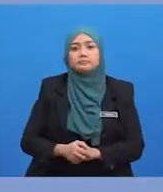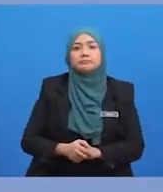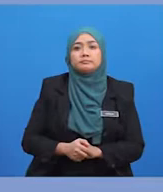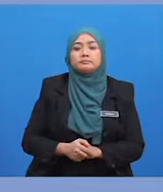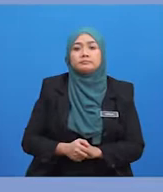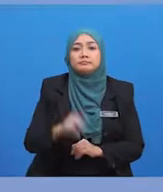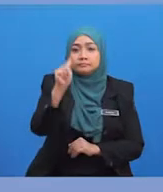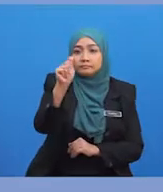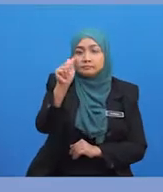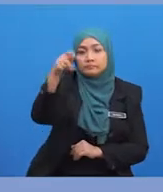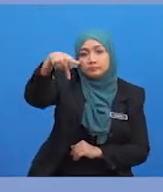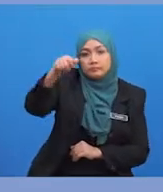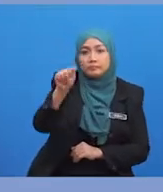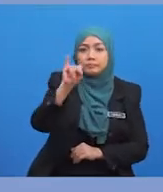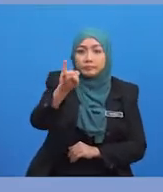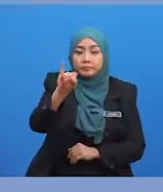tapai, tempe,